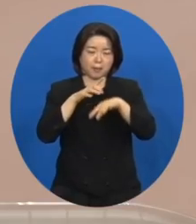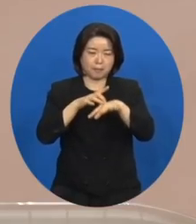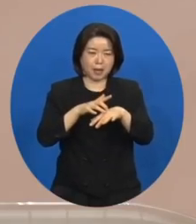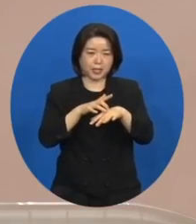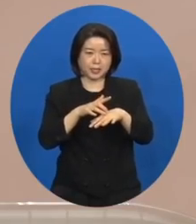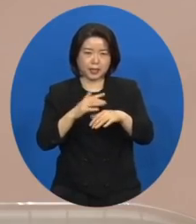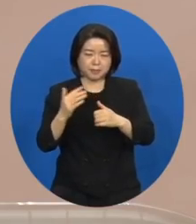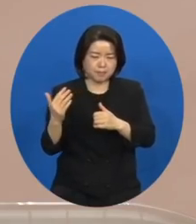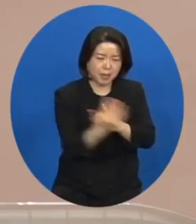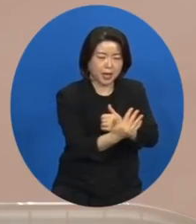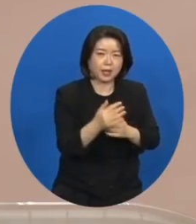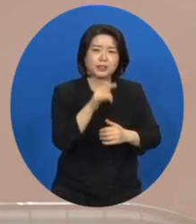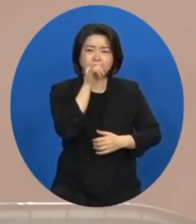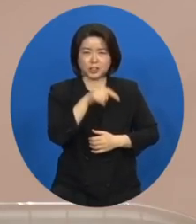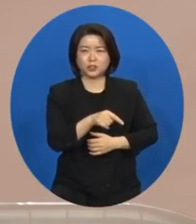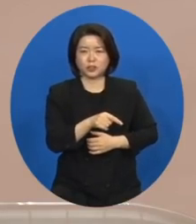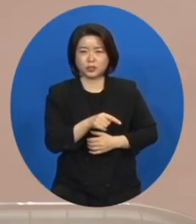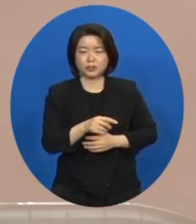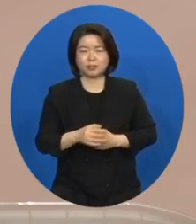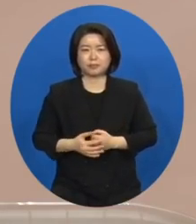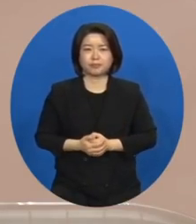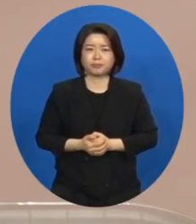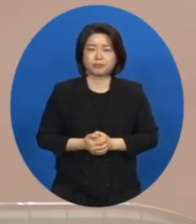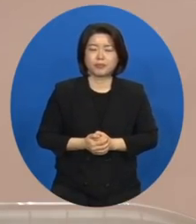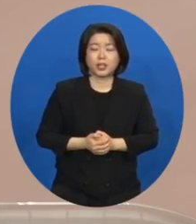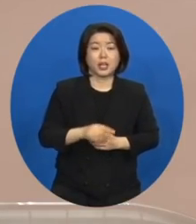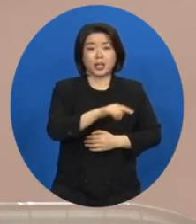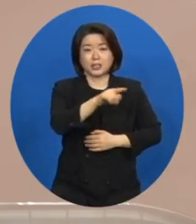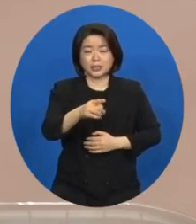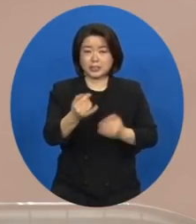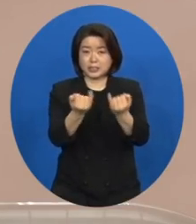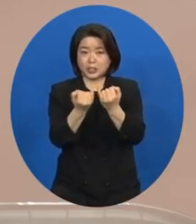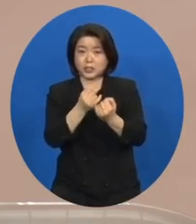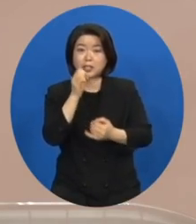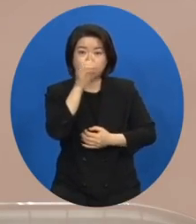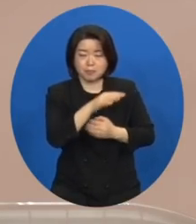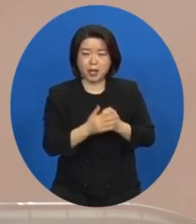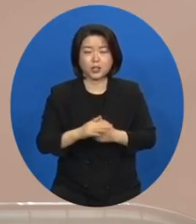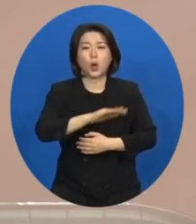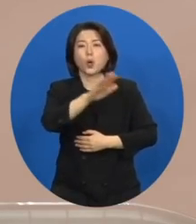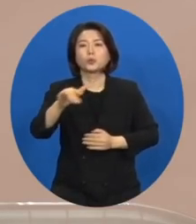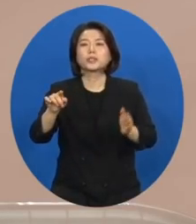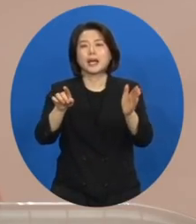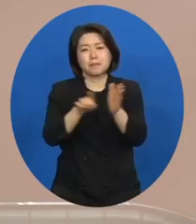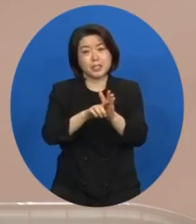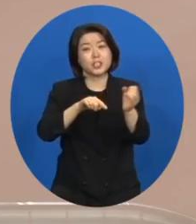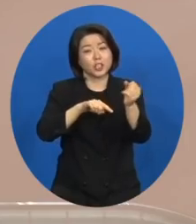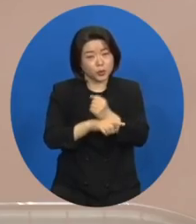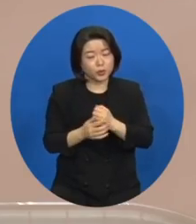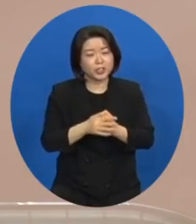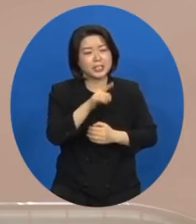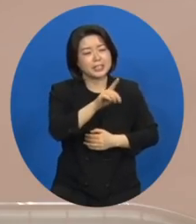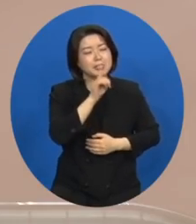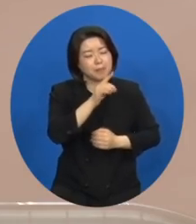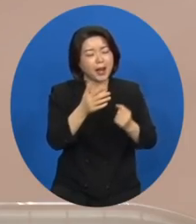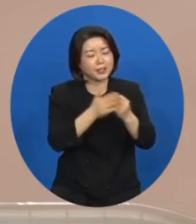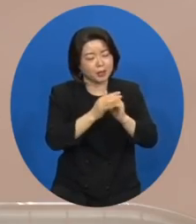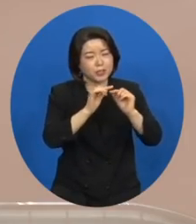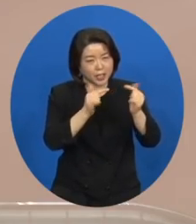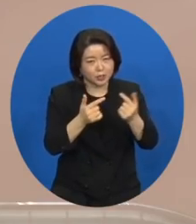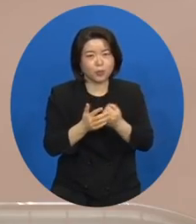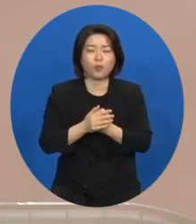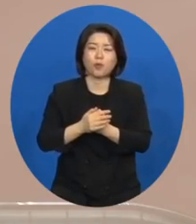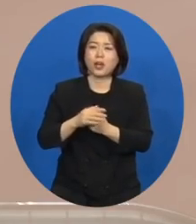4 12절에 보면 요 그들은 그 여자에게 말아요 우리가 믿는 것은 이제 당신의 말 때문만은 아니에요 우리가 그 말씀을 직접 들어보고